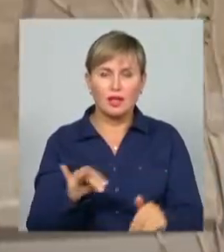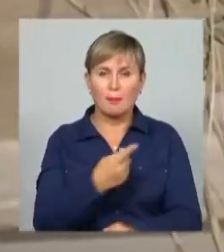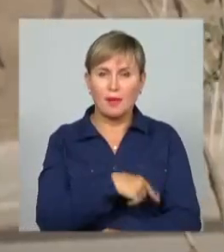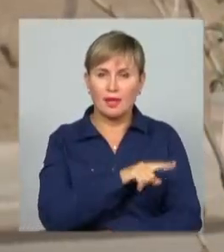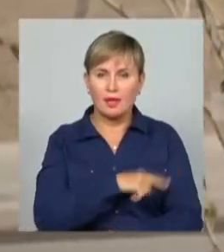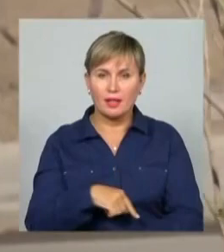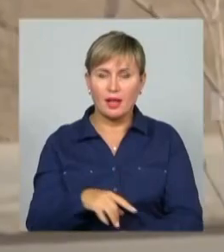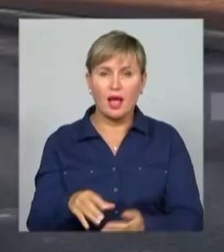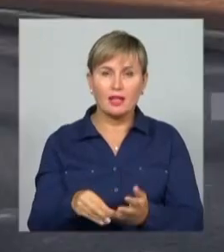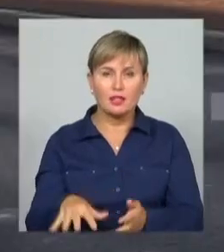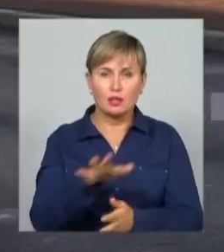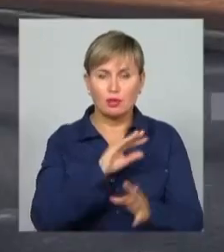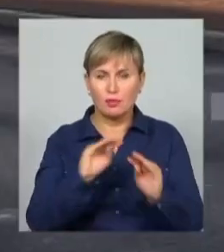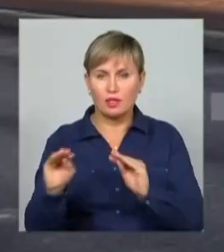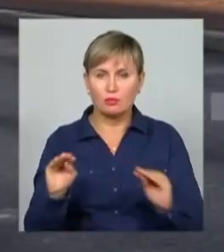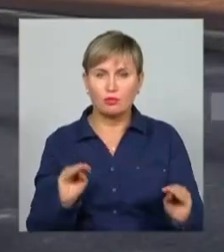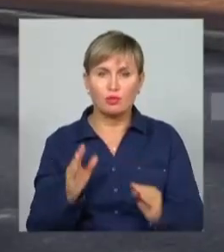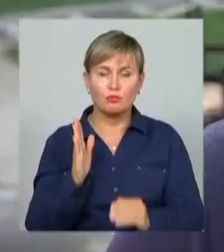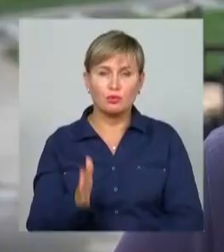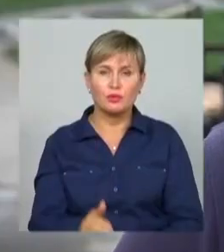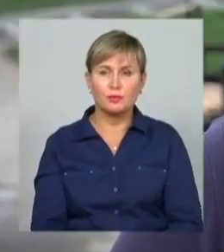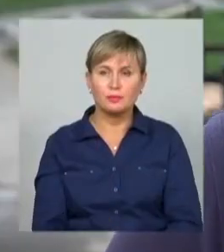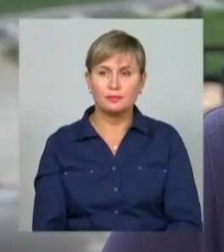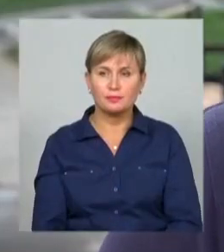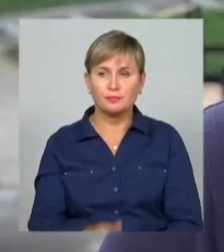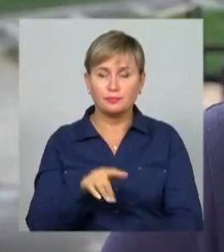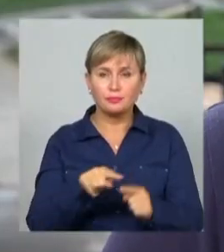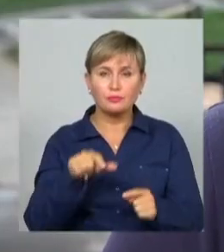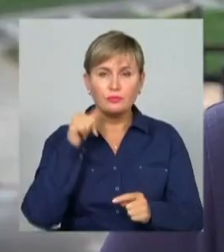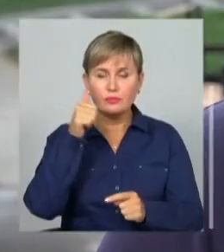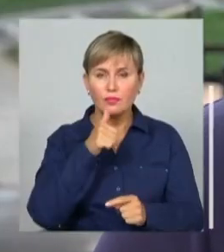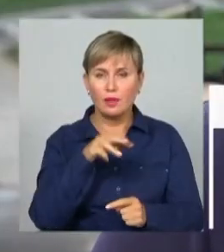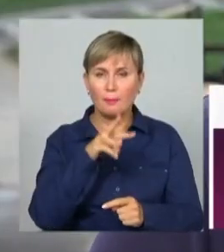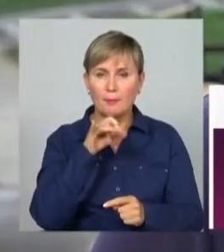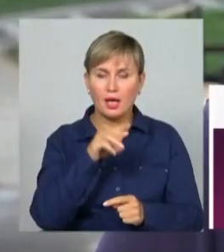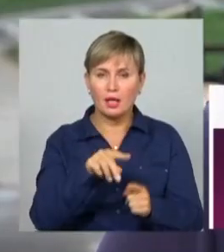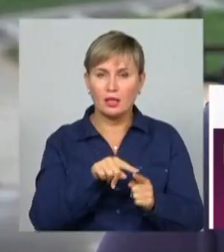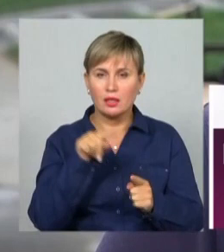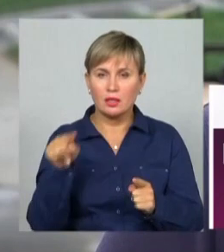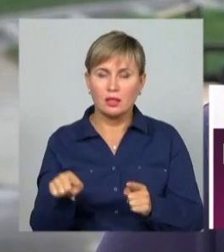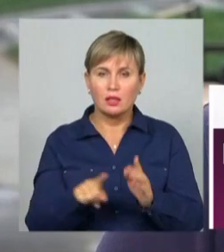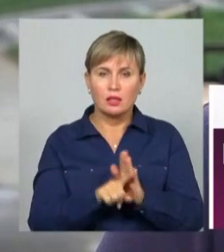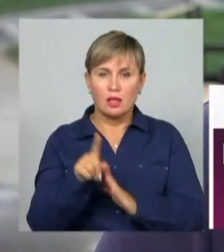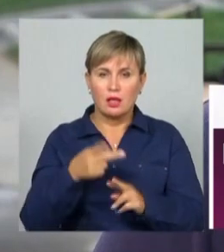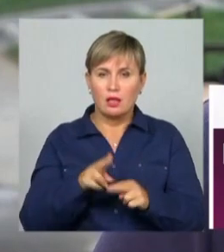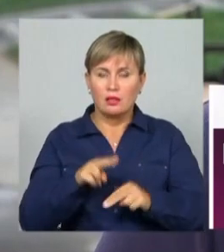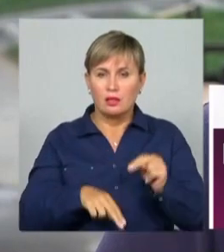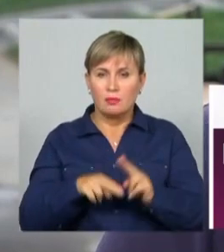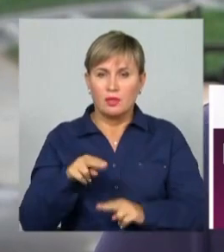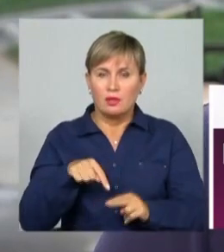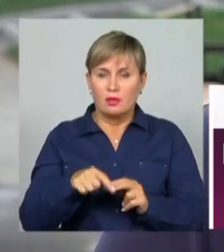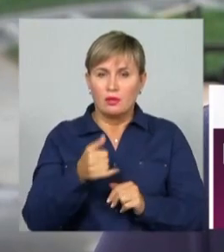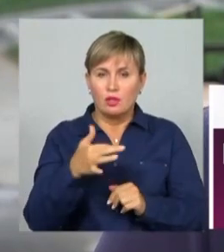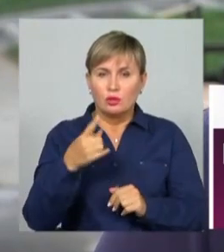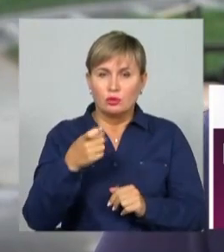поликлиники. А территорию благоустроят. Мы с периода прошлого года, марта месяца, начали этот объект в